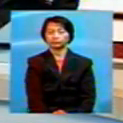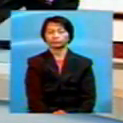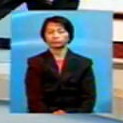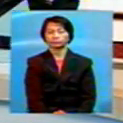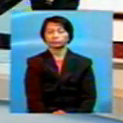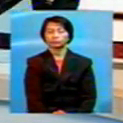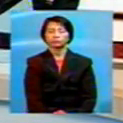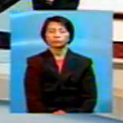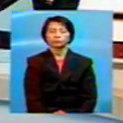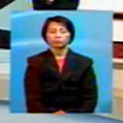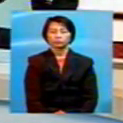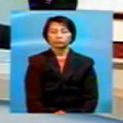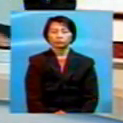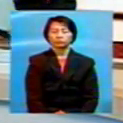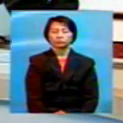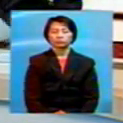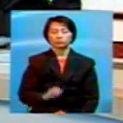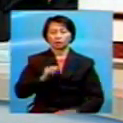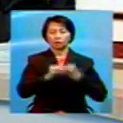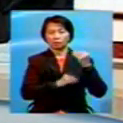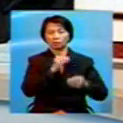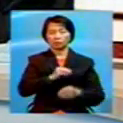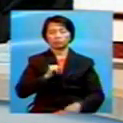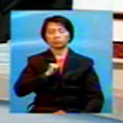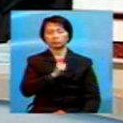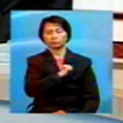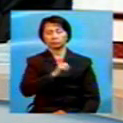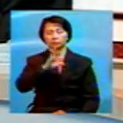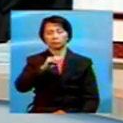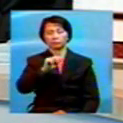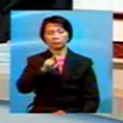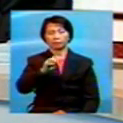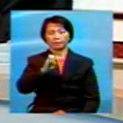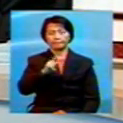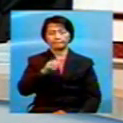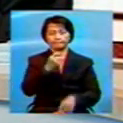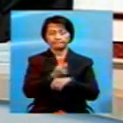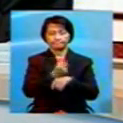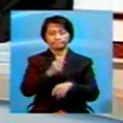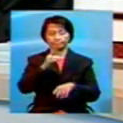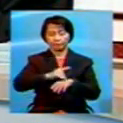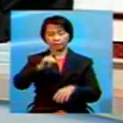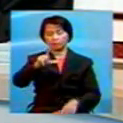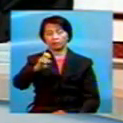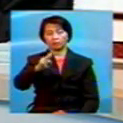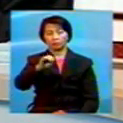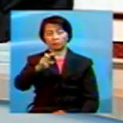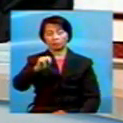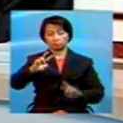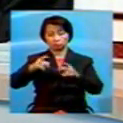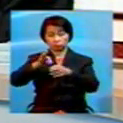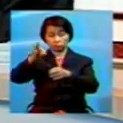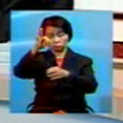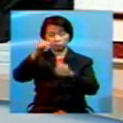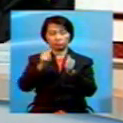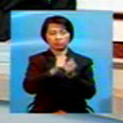tersebut moral pegawai dan anggota malbat 8501 yang bertugas di selatan lubnan terus meningkat dengan kunjungan Menteri Pertahanan